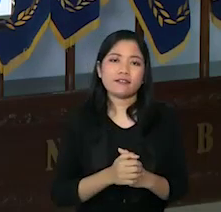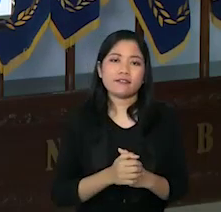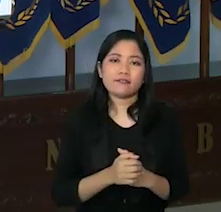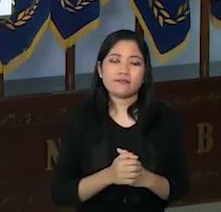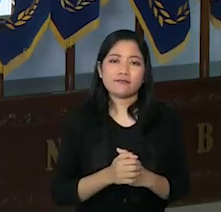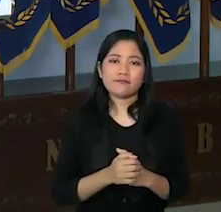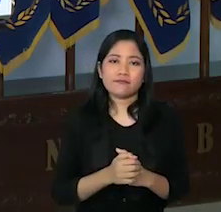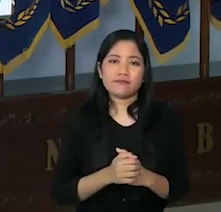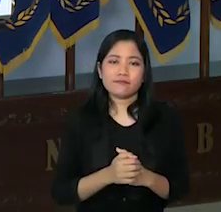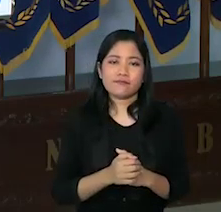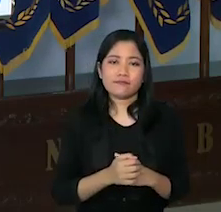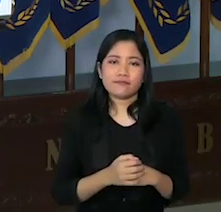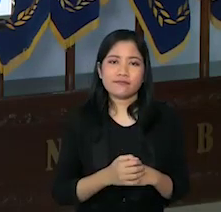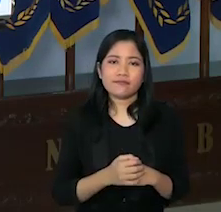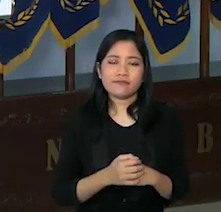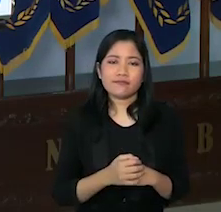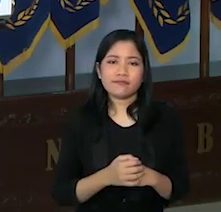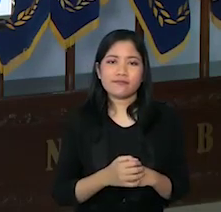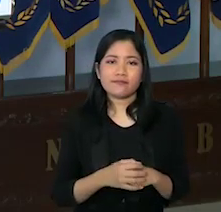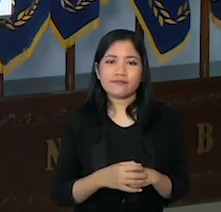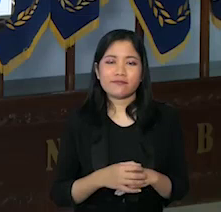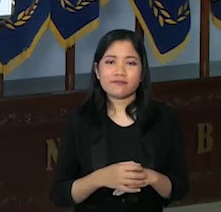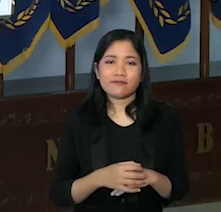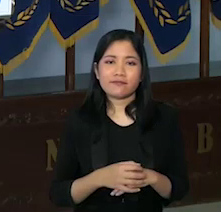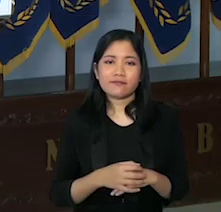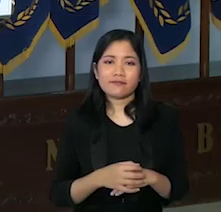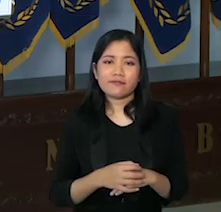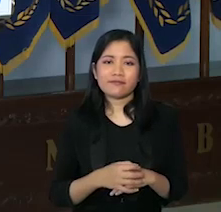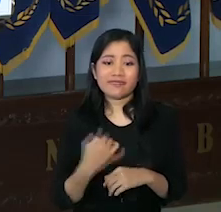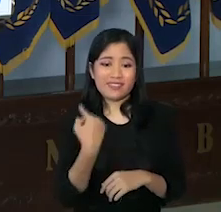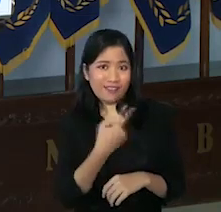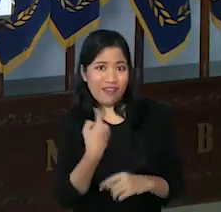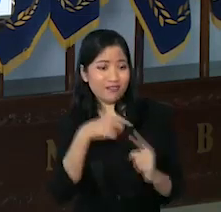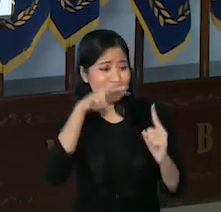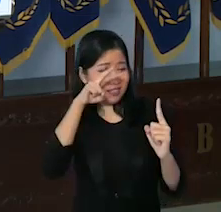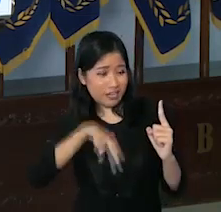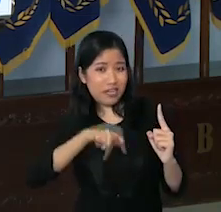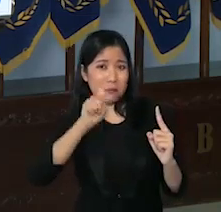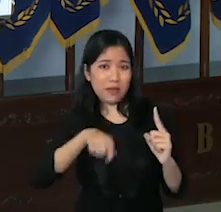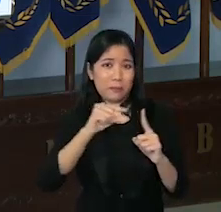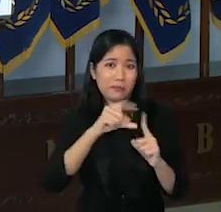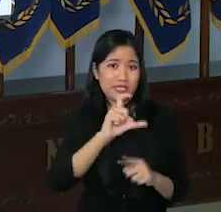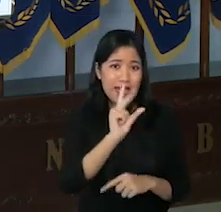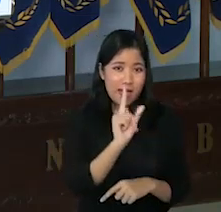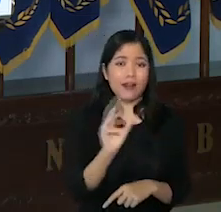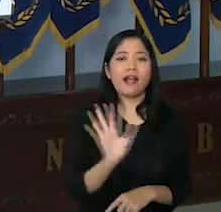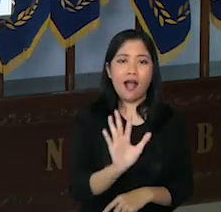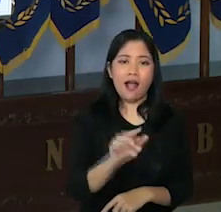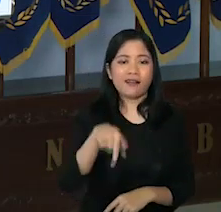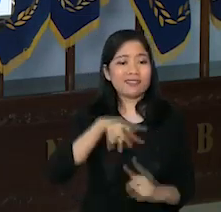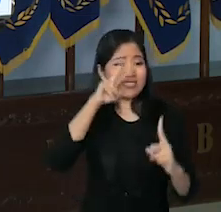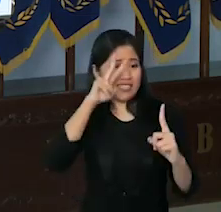kita tidak akan melakukan skrining dengan PCR skrining yang kita lakukan adalah